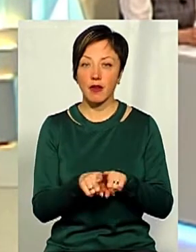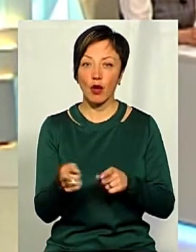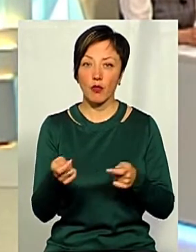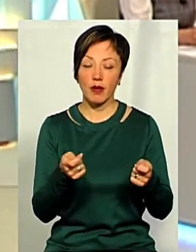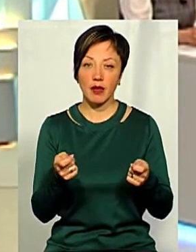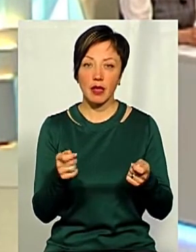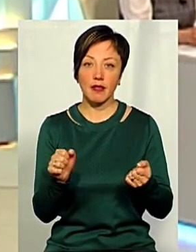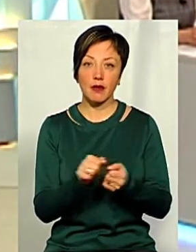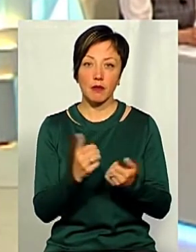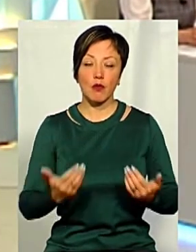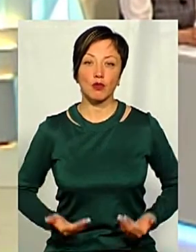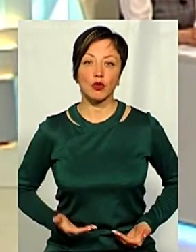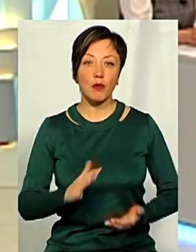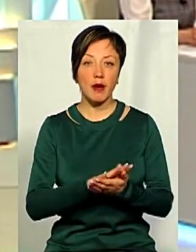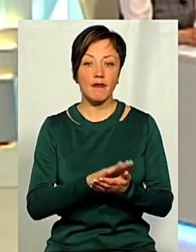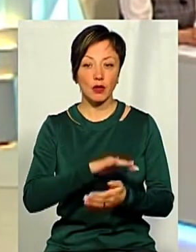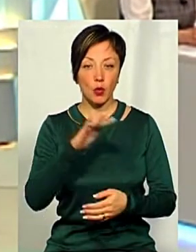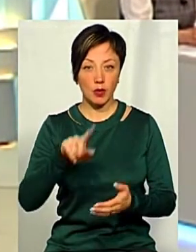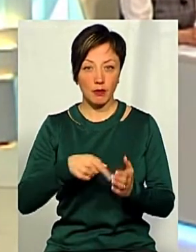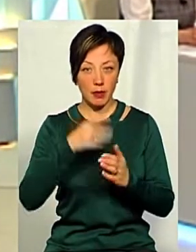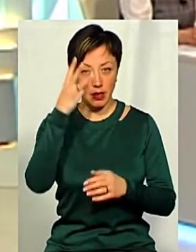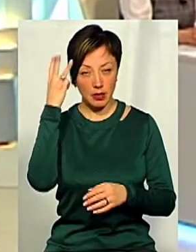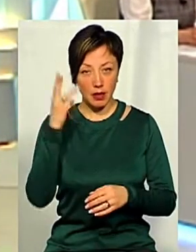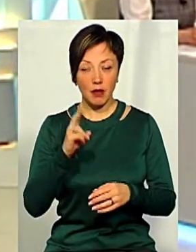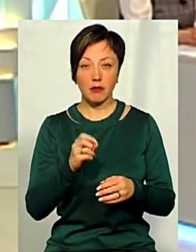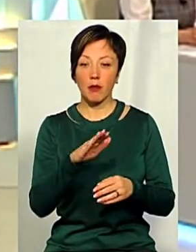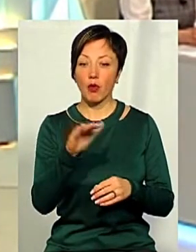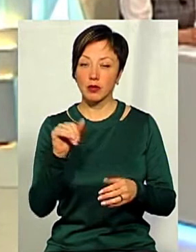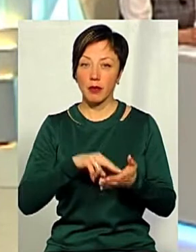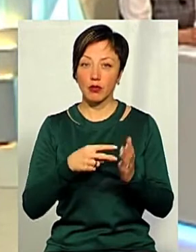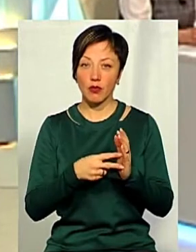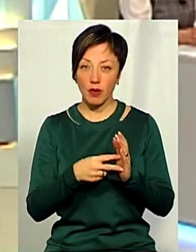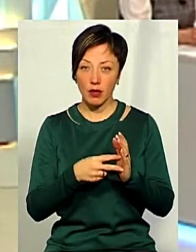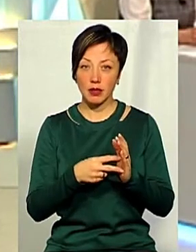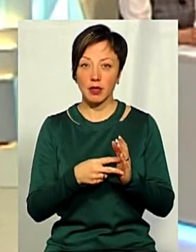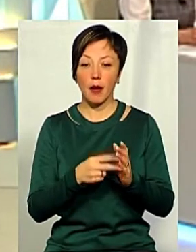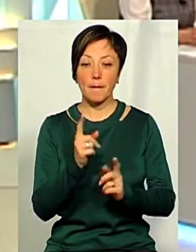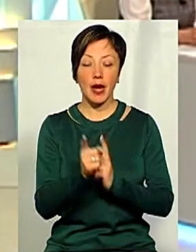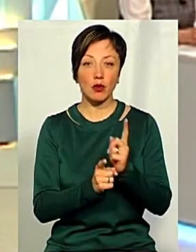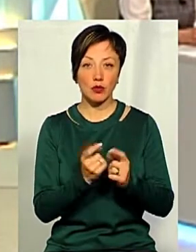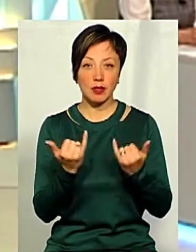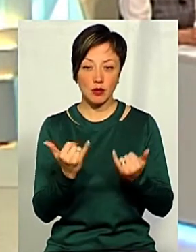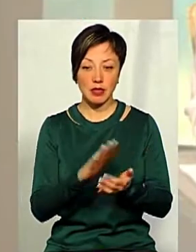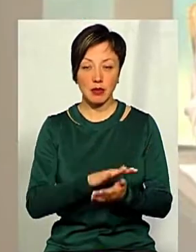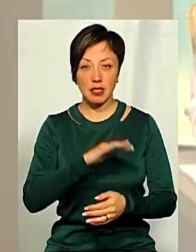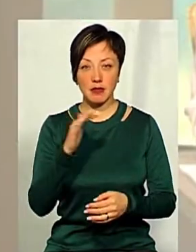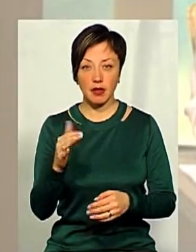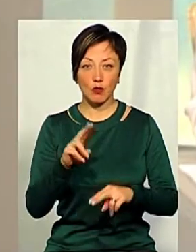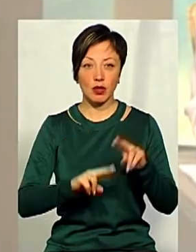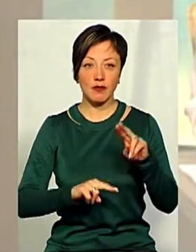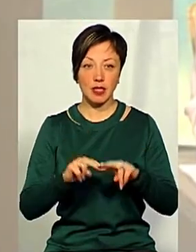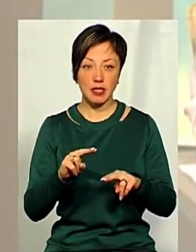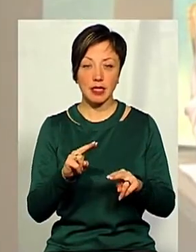твердими побутовими відходами у Хмельницькому. Позику планували взяти під реконструкцію існуючого сміттєзвалища та